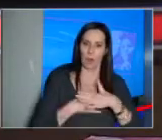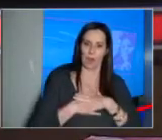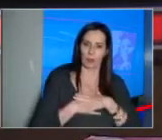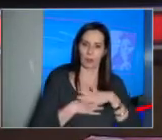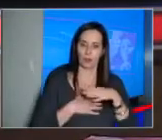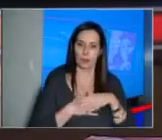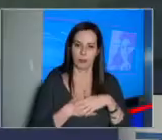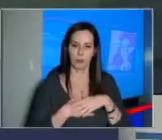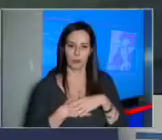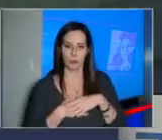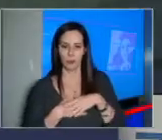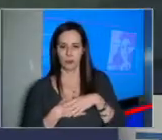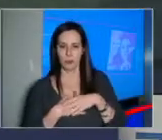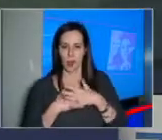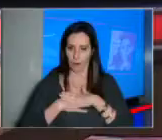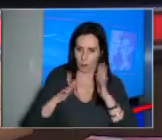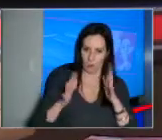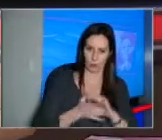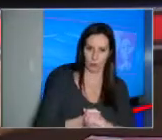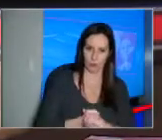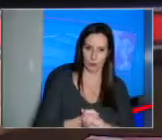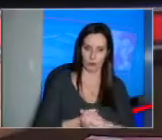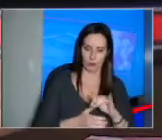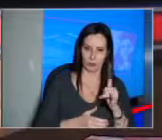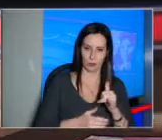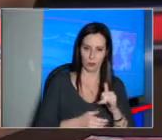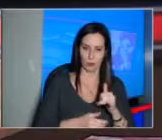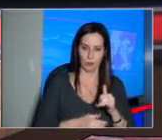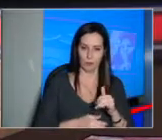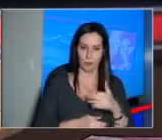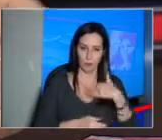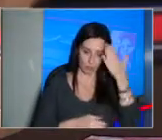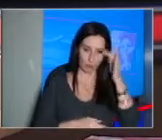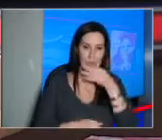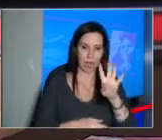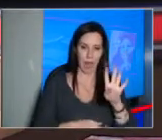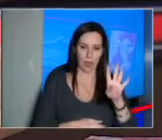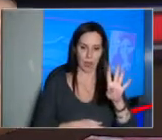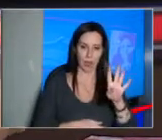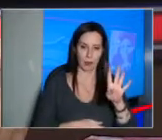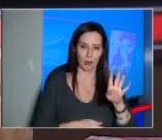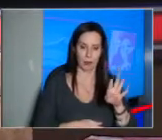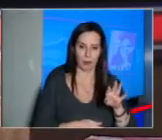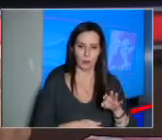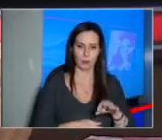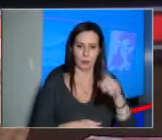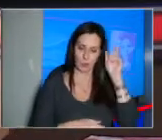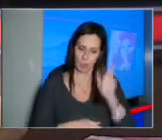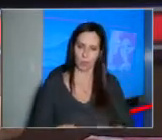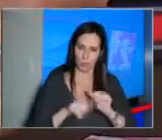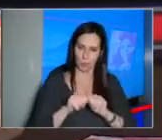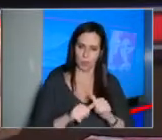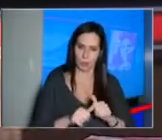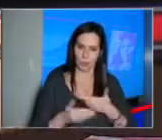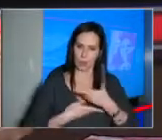את ח... מאוד. כן. כדמות... מה, אני מכירה אותו מגיל ארבע? כן, כדמות מגוננת. כן, כן,